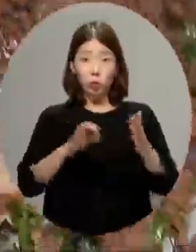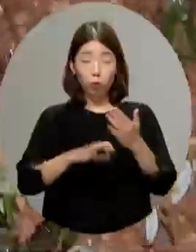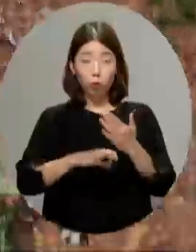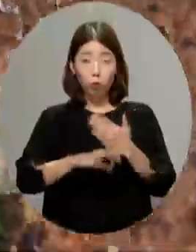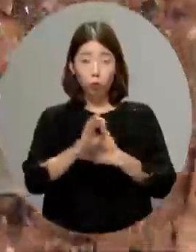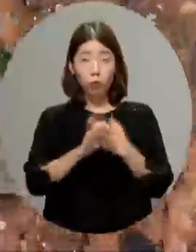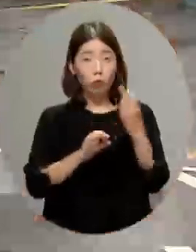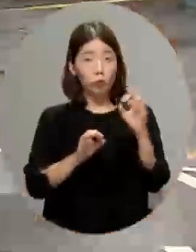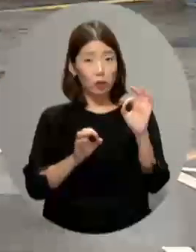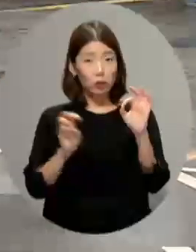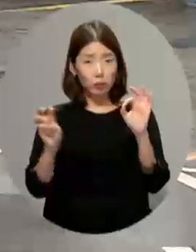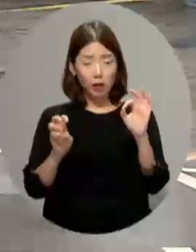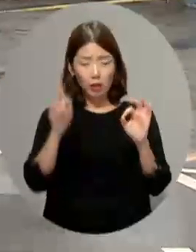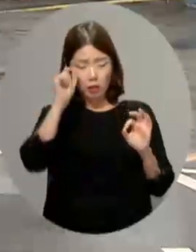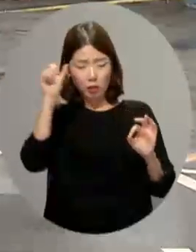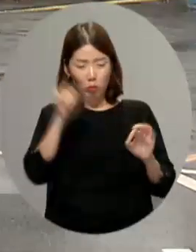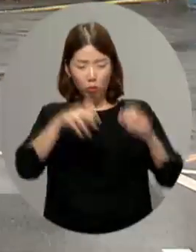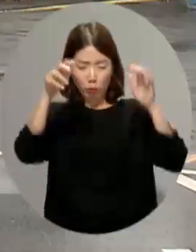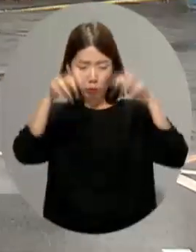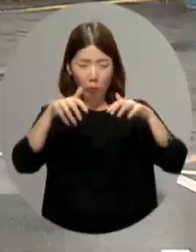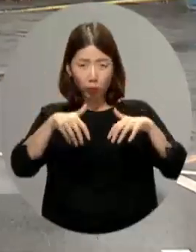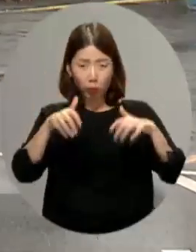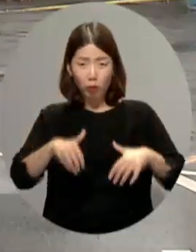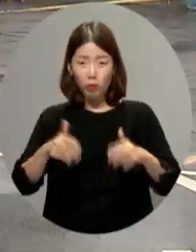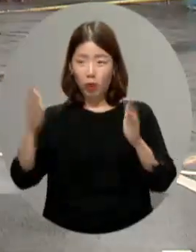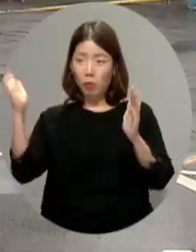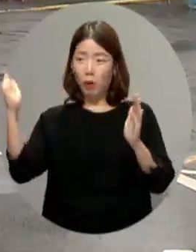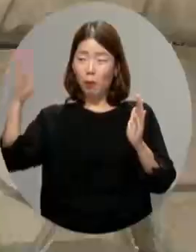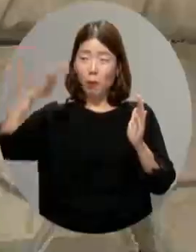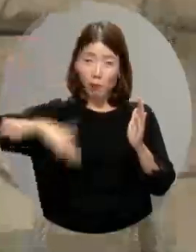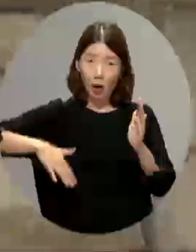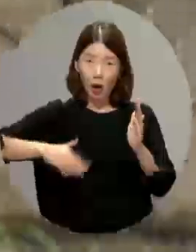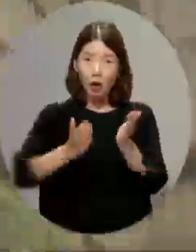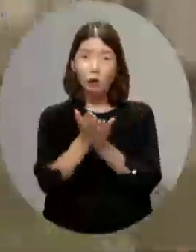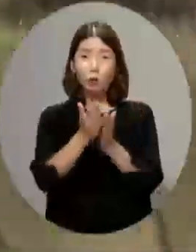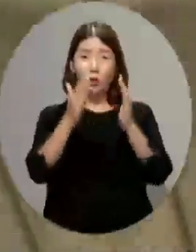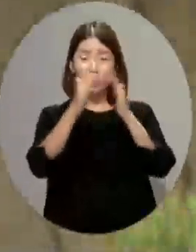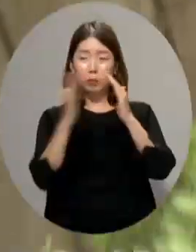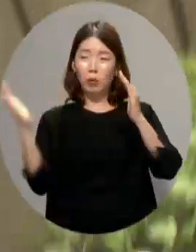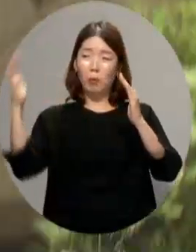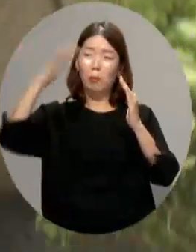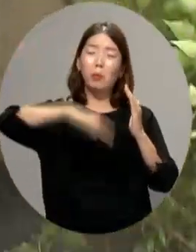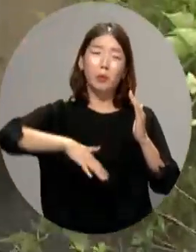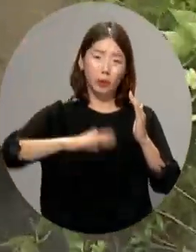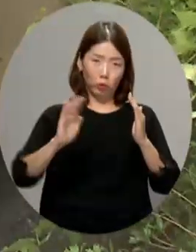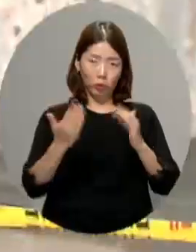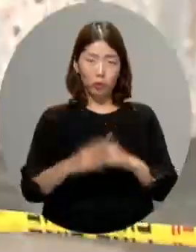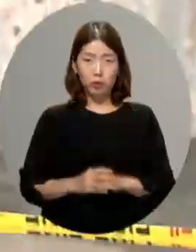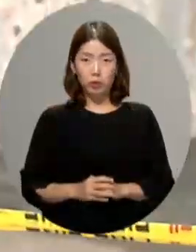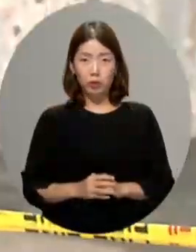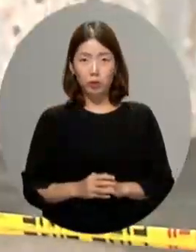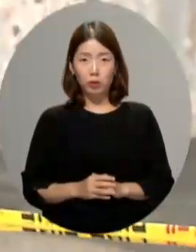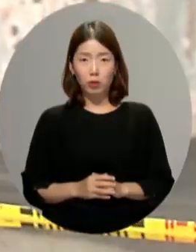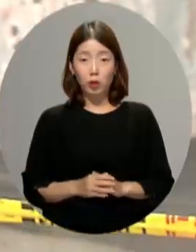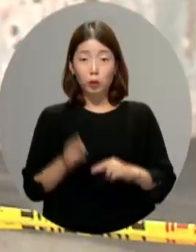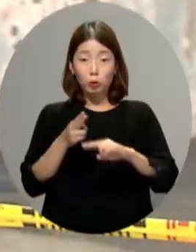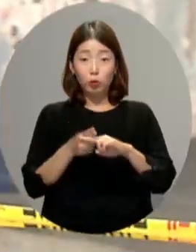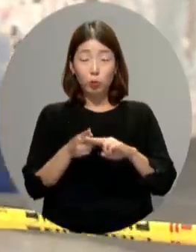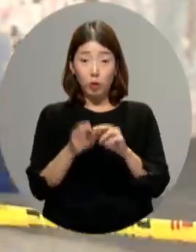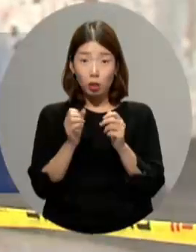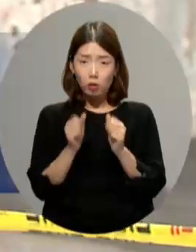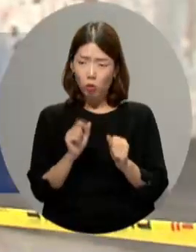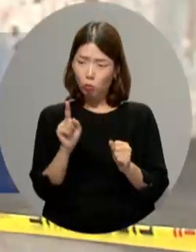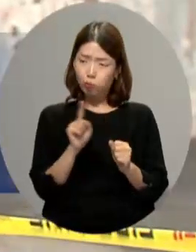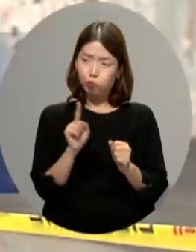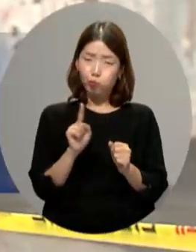10시 반쯤 새벽부터 쏟아진 폭우에 옹벽이 무너져 군산의 한 주택을 덮친 겁니다. 주방에 있다가